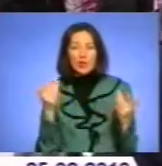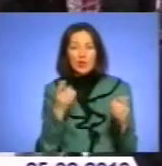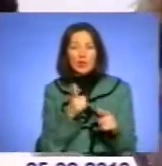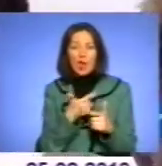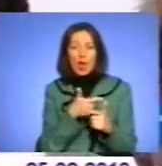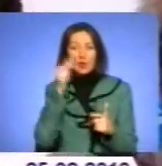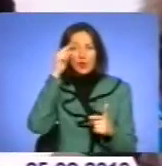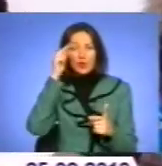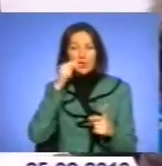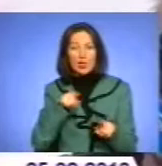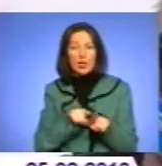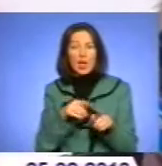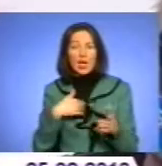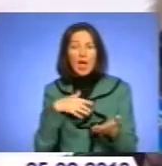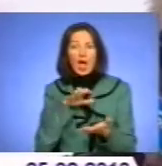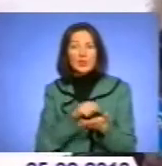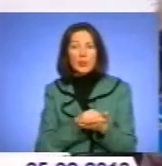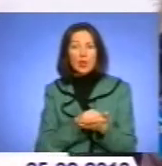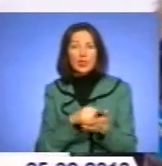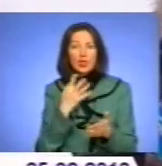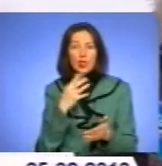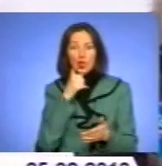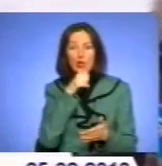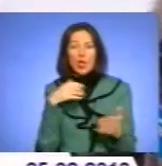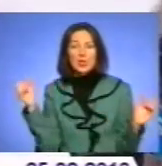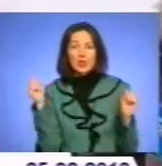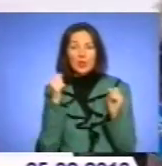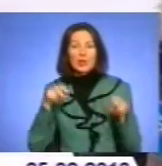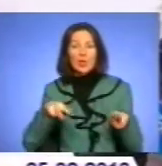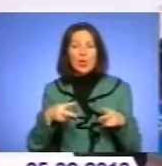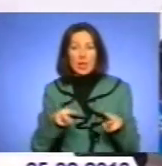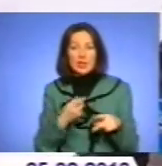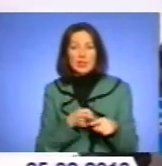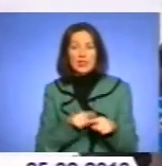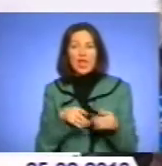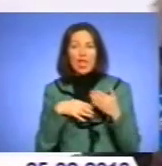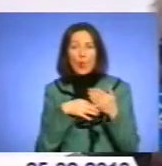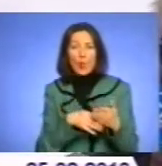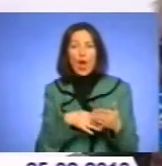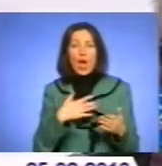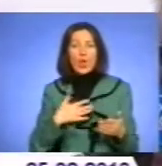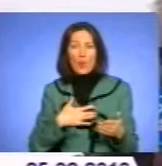вчуся. Так, я займаюся вже 4 роки спортивними танцями. Це допомагає